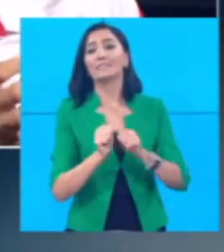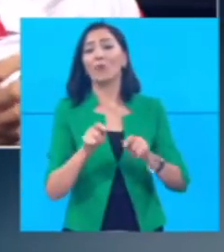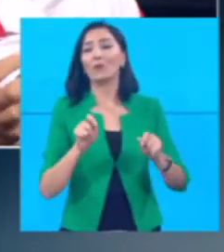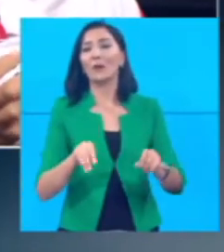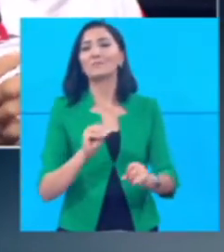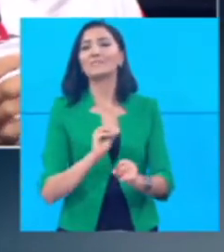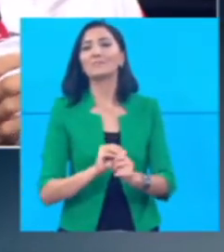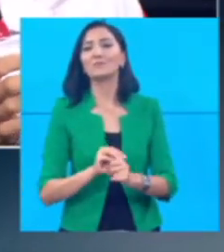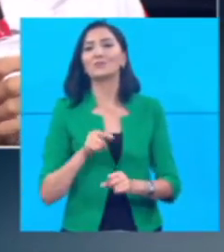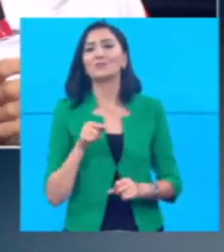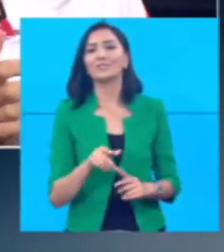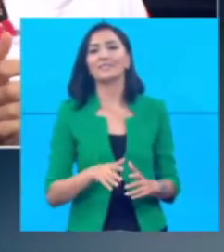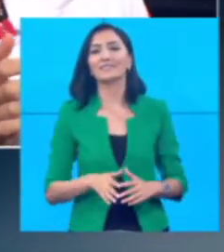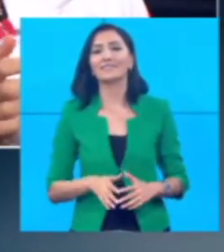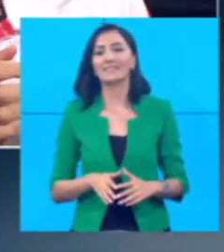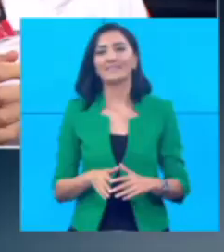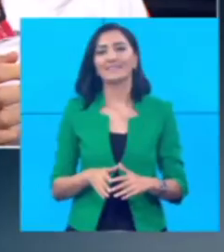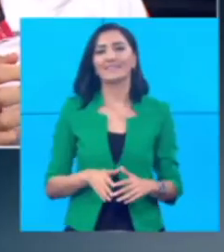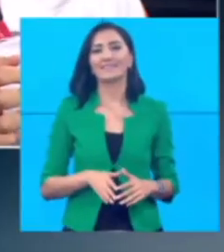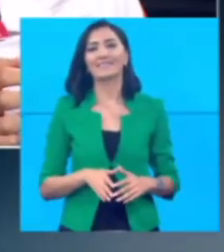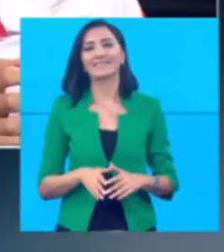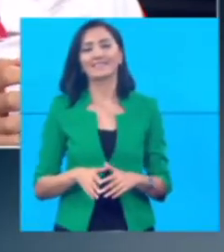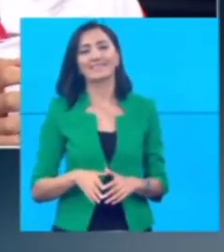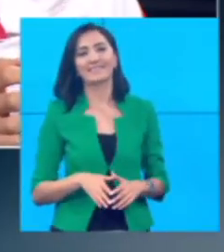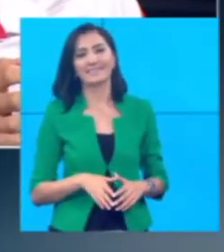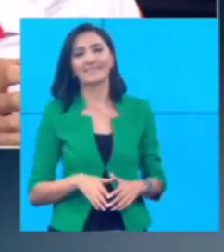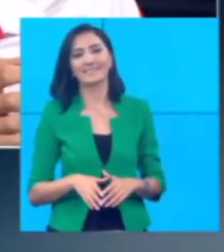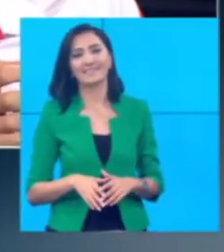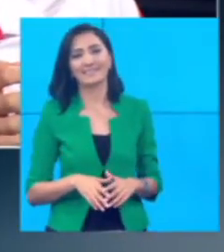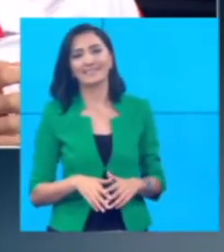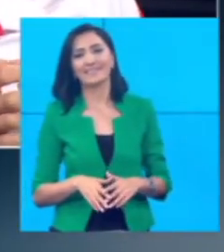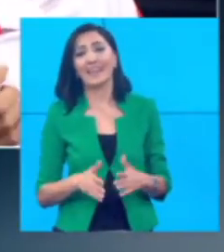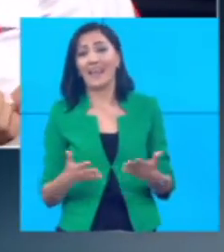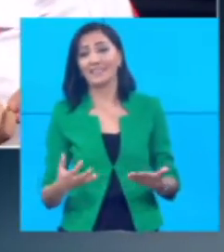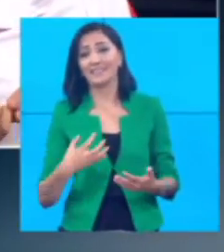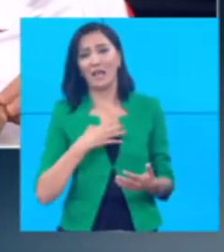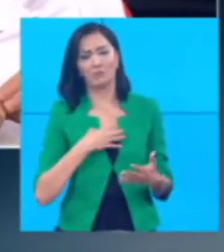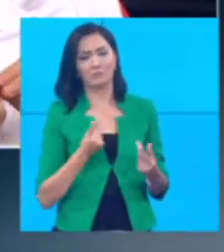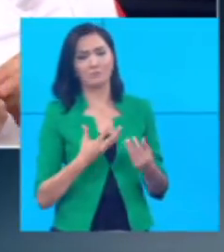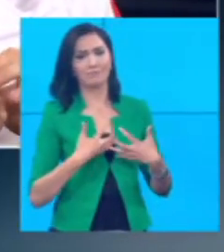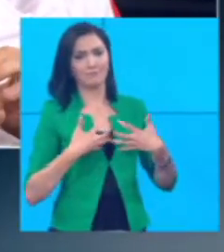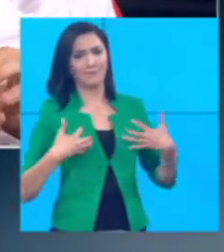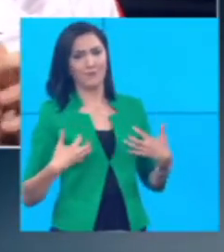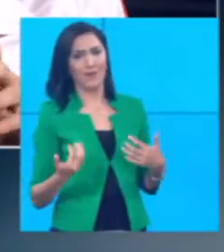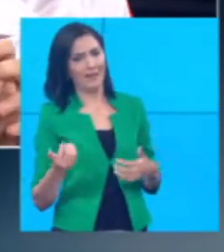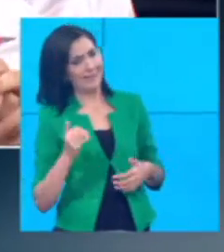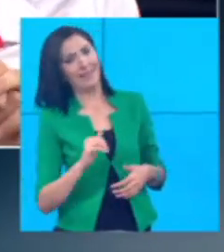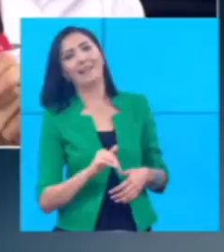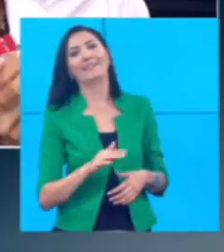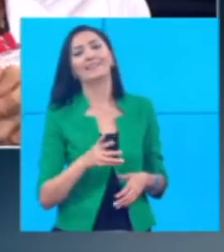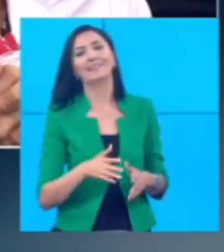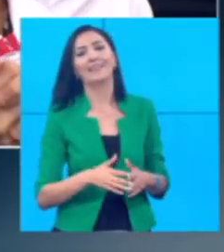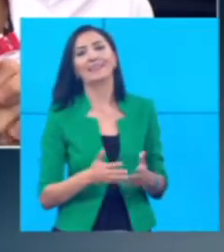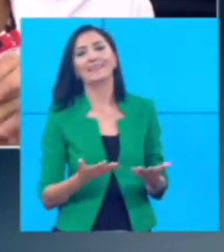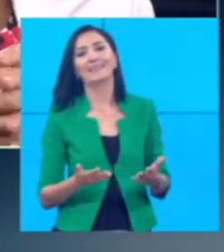Spor yaptığım için. Öyle yani. Bu kadar diyorsun yani. Evet, kendime özgüven geldi.